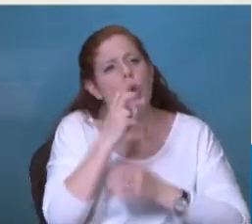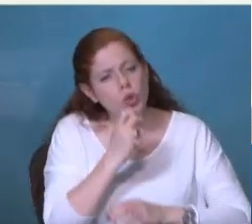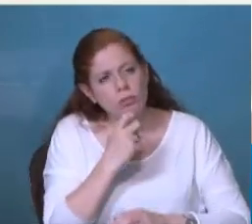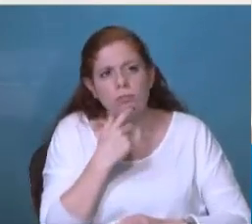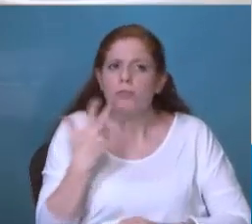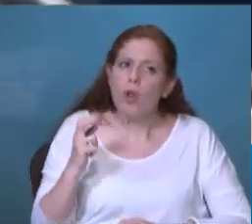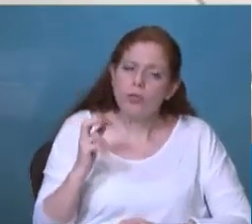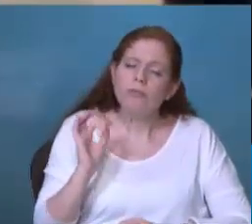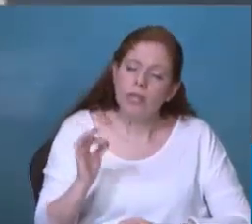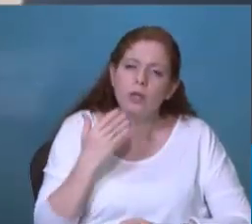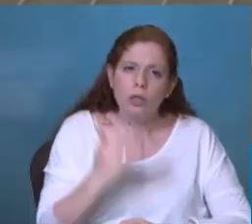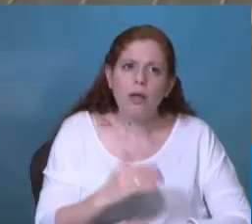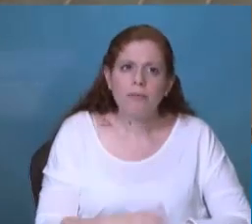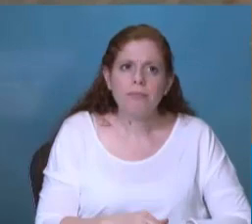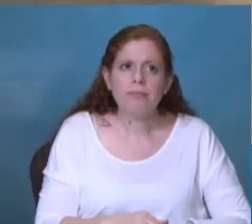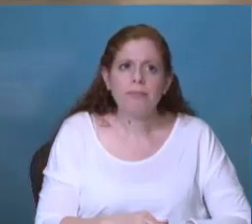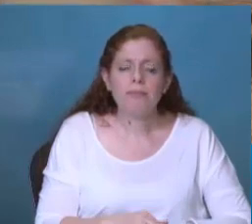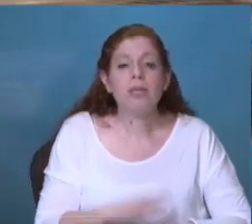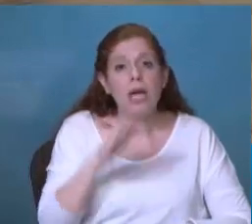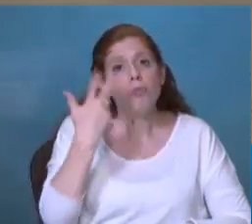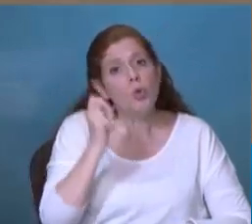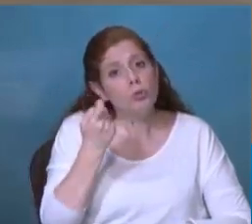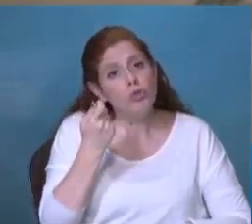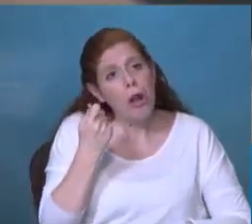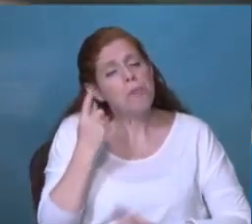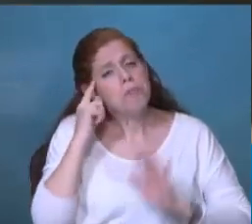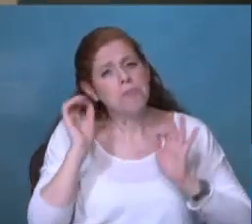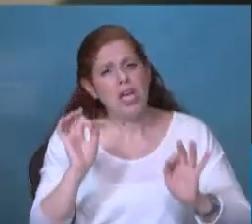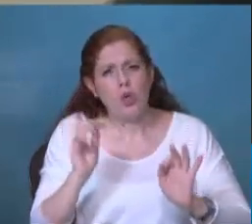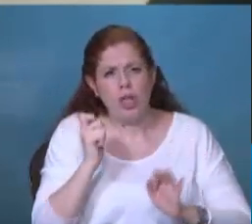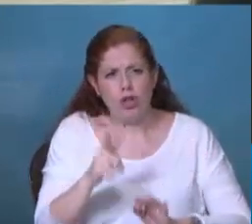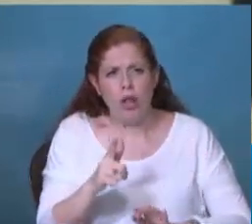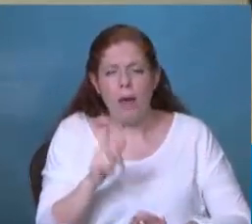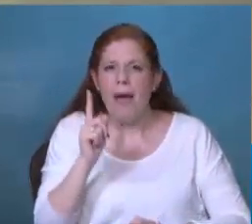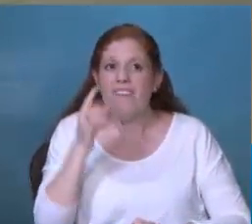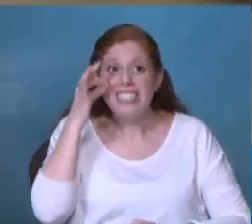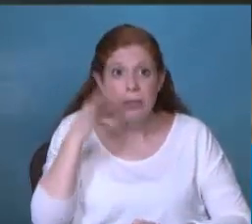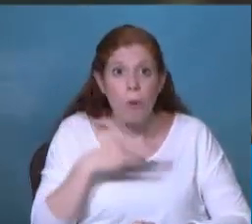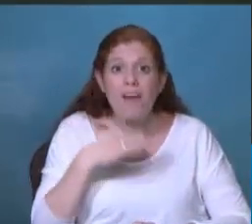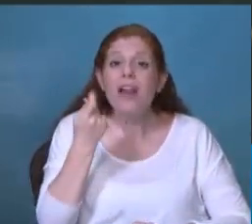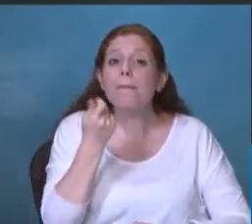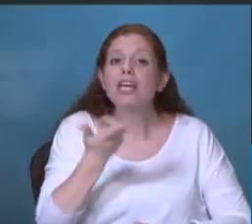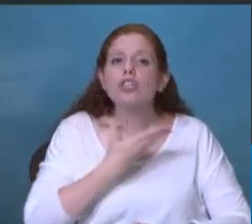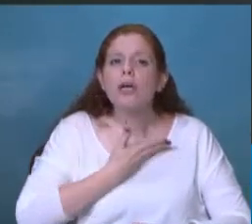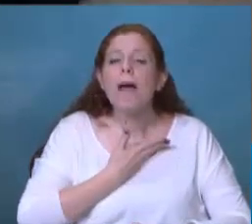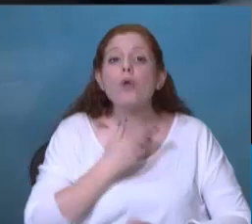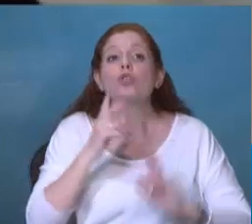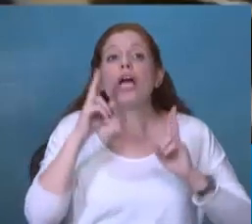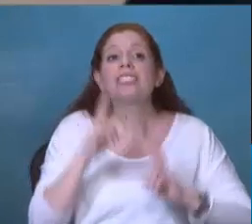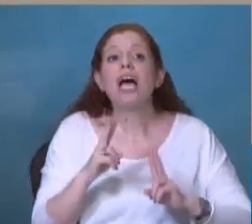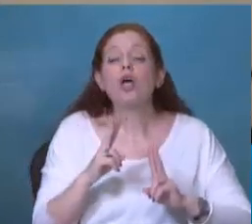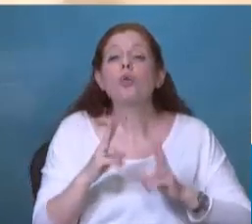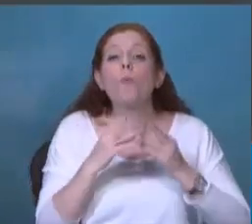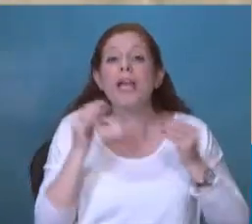30? בסדר, תודה. גם 30 שקלים הם מחיר הגיוני לשלם. אבל שימו לב למחיר שקיבלנו כשעצרנו מונית